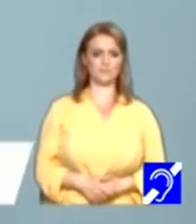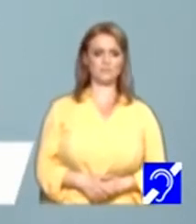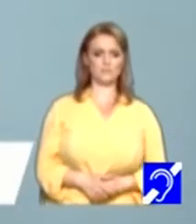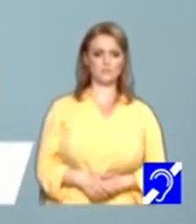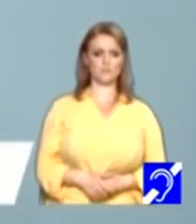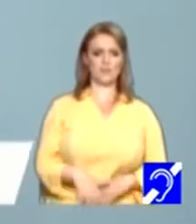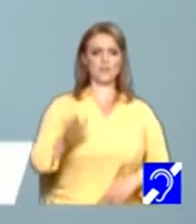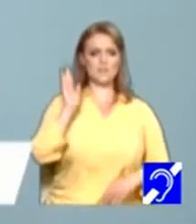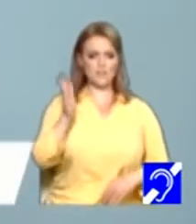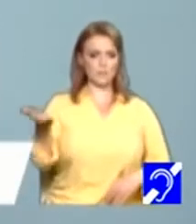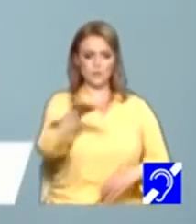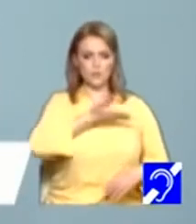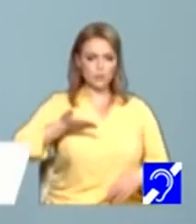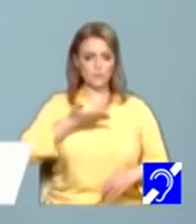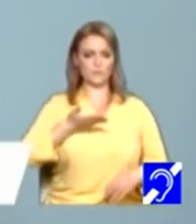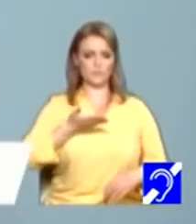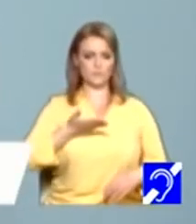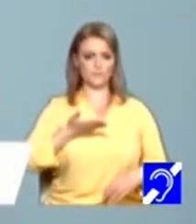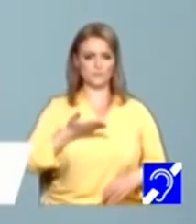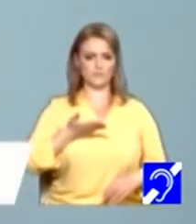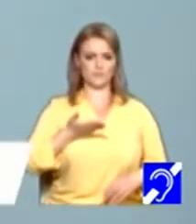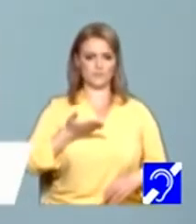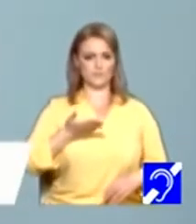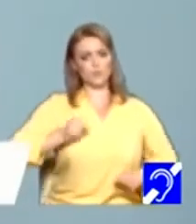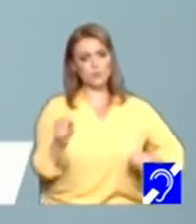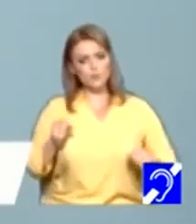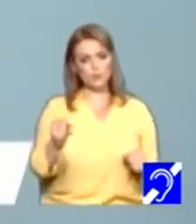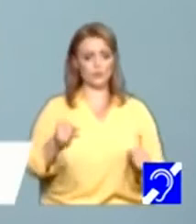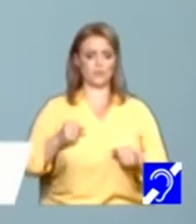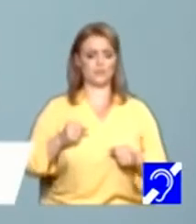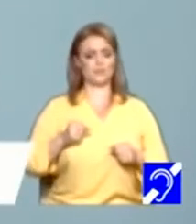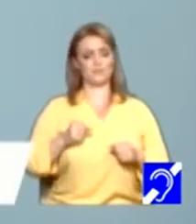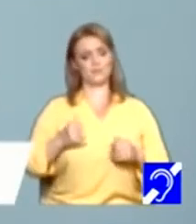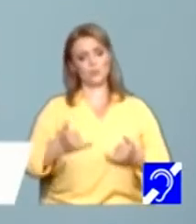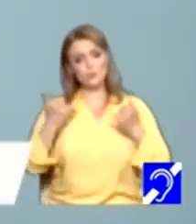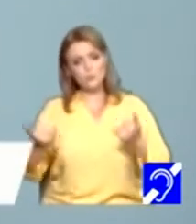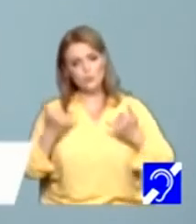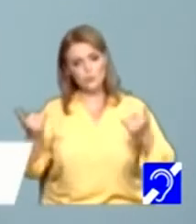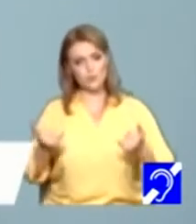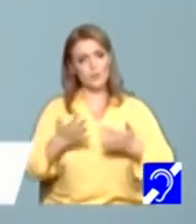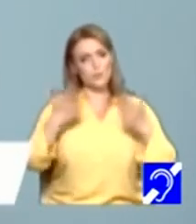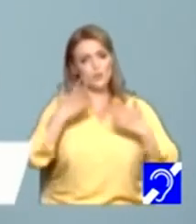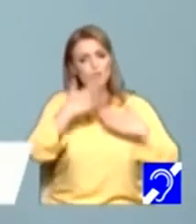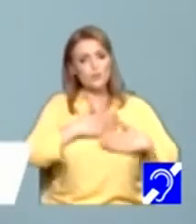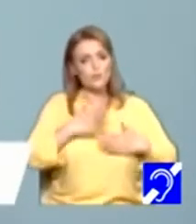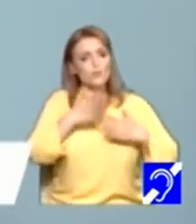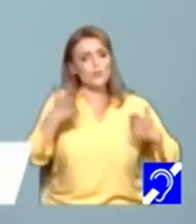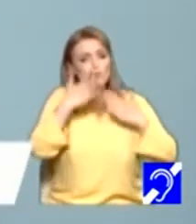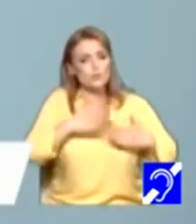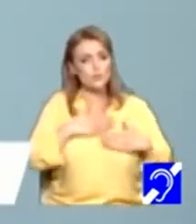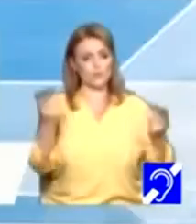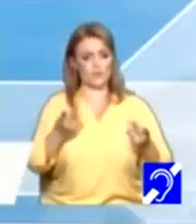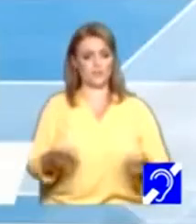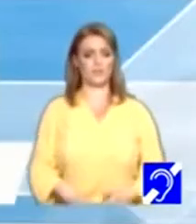stat. Să fim noi însuși indulgenți față unul de altul, democratici și mai multă dragoste, vă rog, mai multă